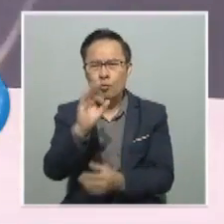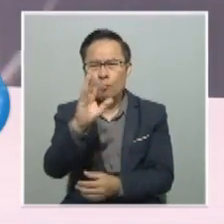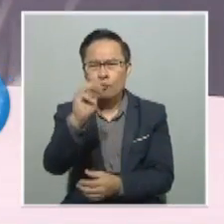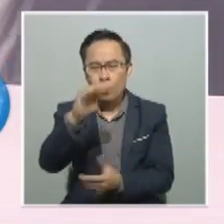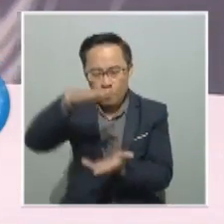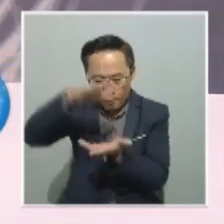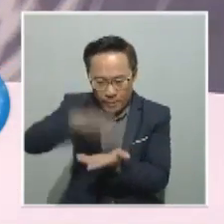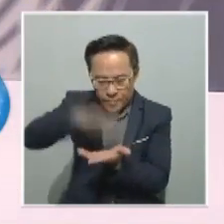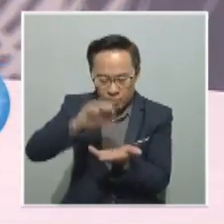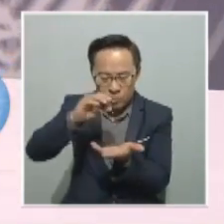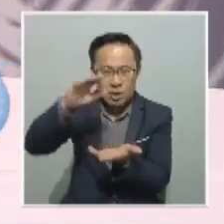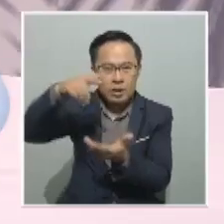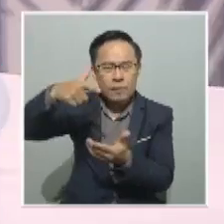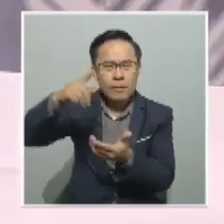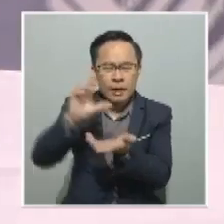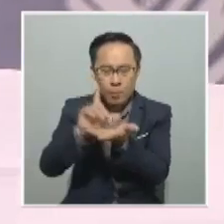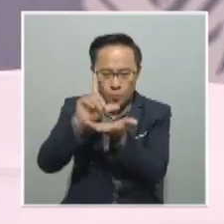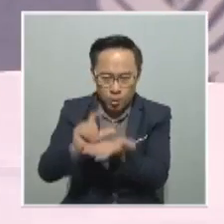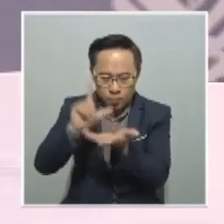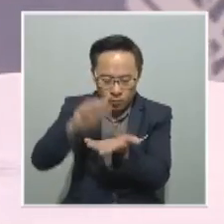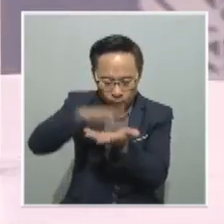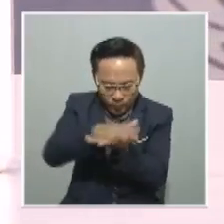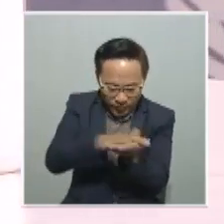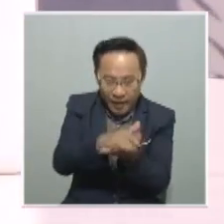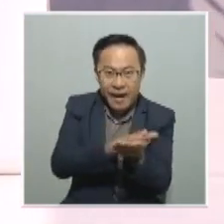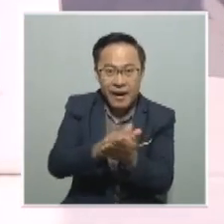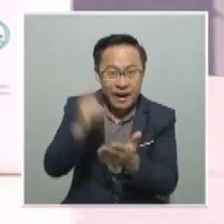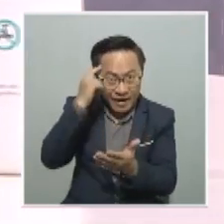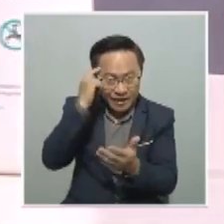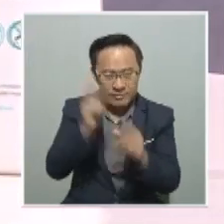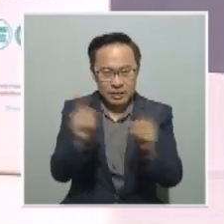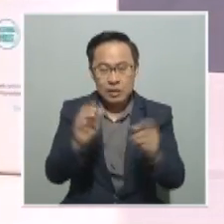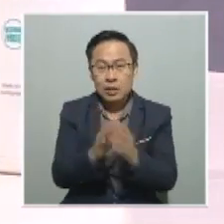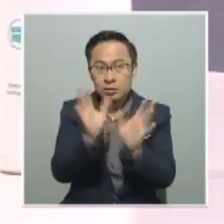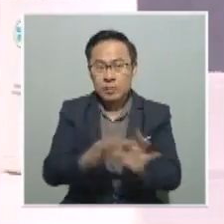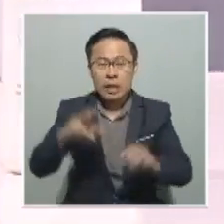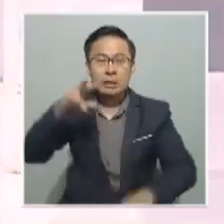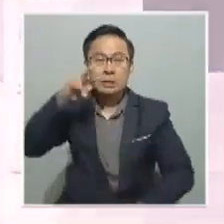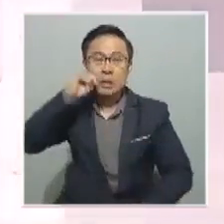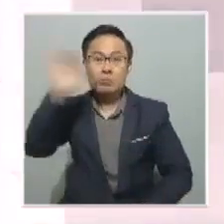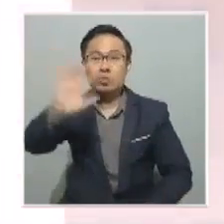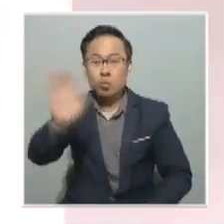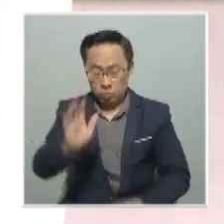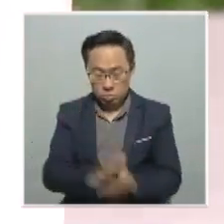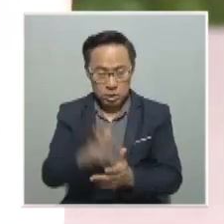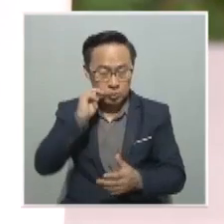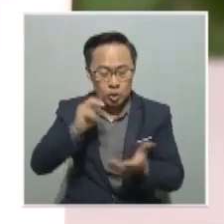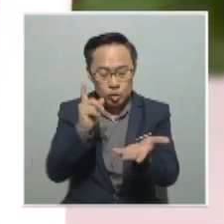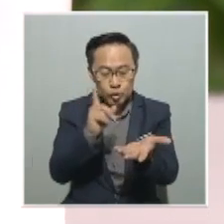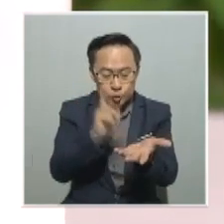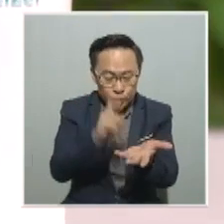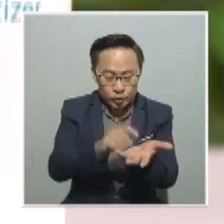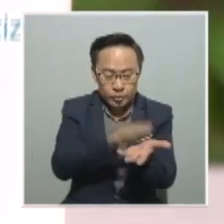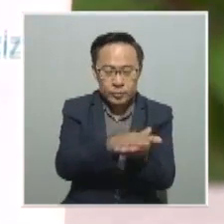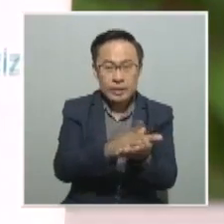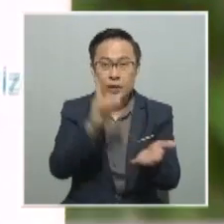ปั๊มโฟมคล้ายๆเหมือนการล้างมือแต่ที่ดีที่สุดก็คือว่าไม่ต้องใช้น้ำแล้วเห็นไหมคะว่าขวดแค่นี้ท่านสามารถคุณ